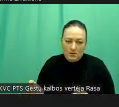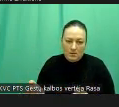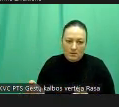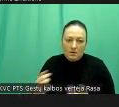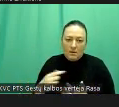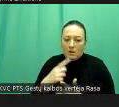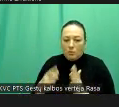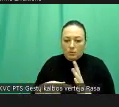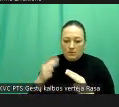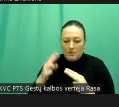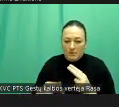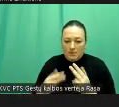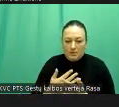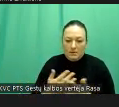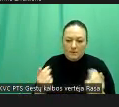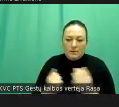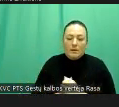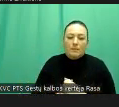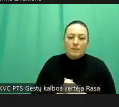klausimams spręsti.